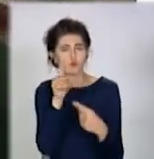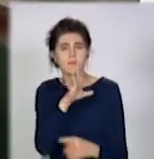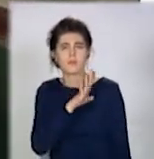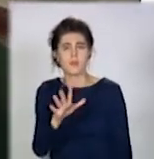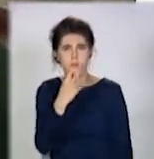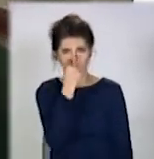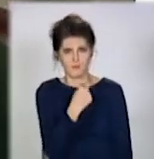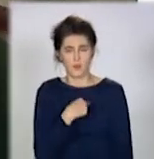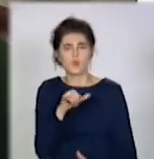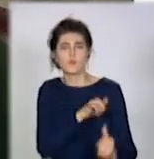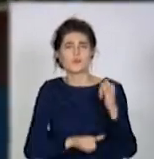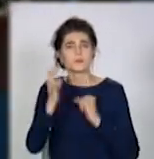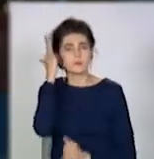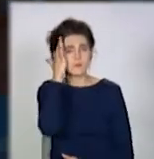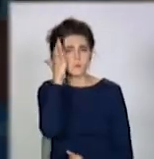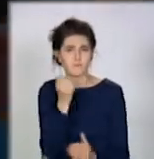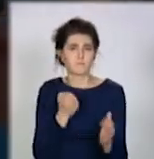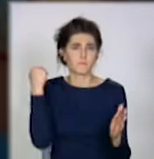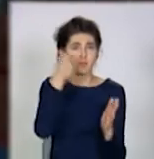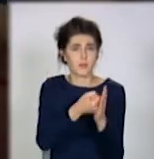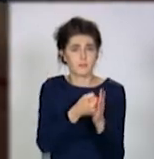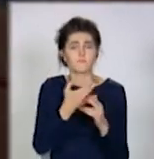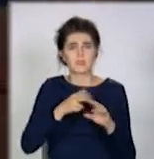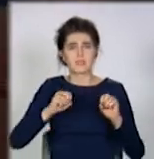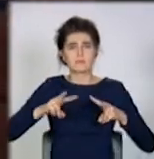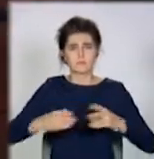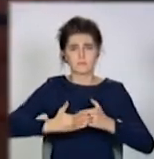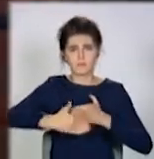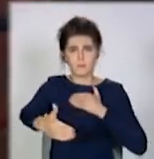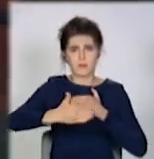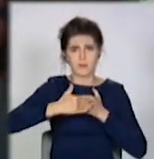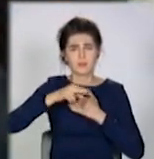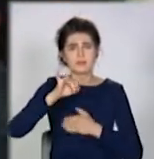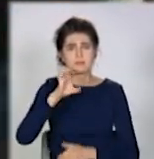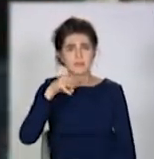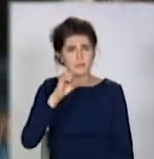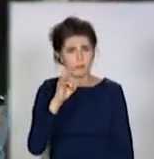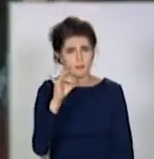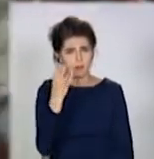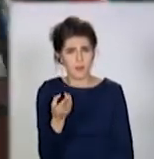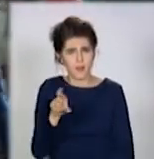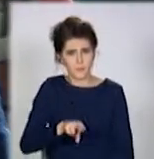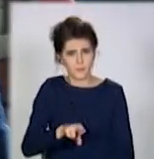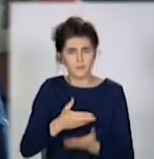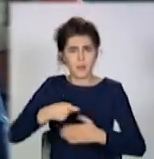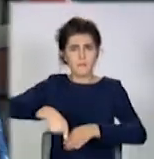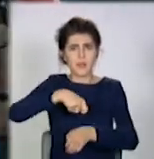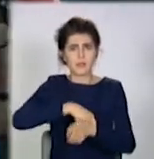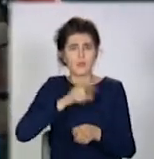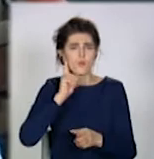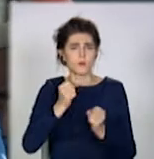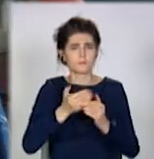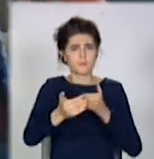побачив, куди ви хочете бити. Нужна определенная дистанция. Это ещё рано, тут уже очень сложно